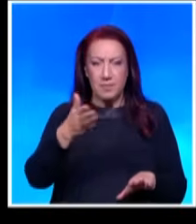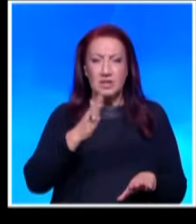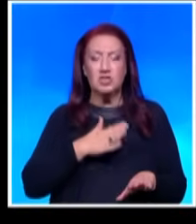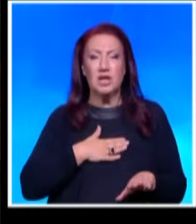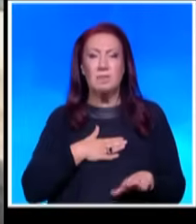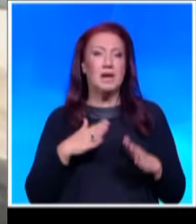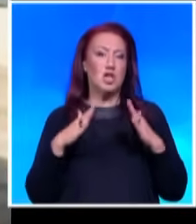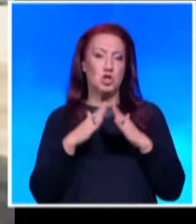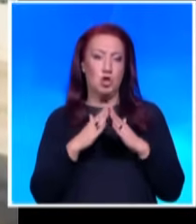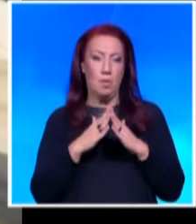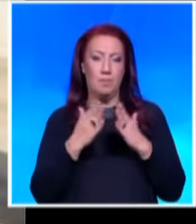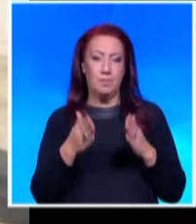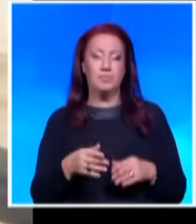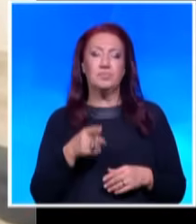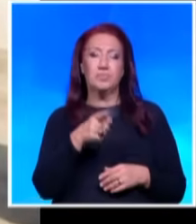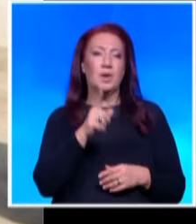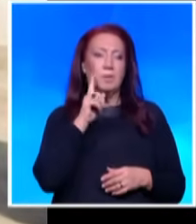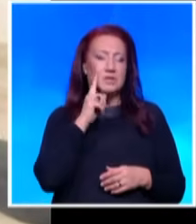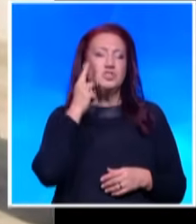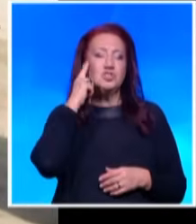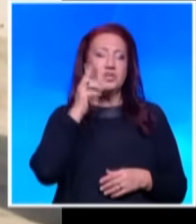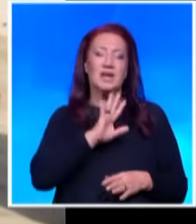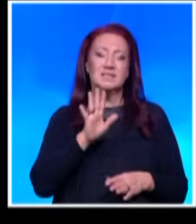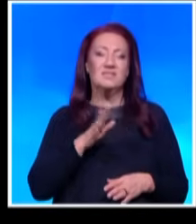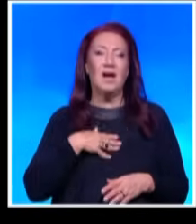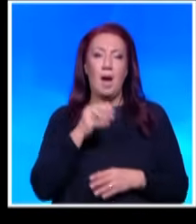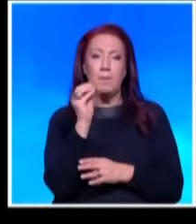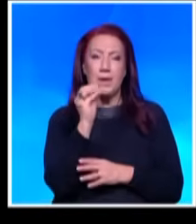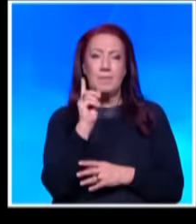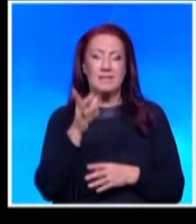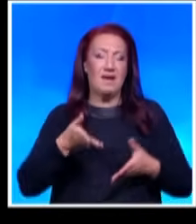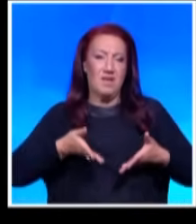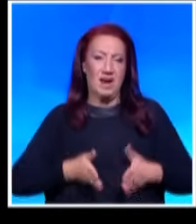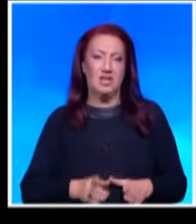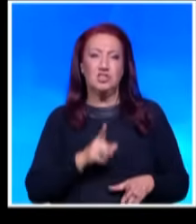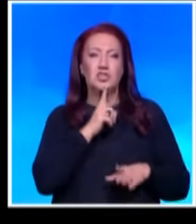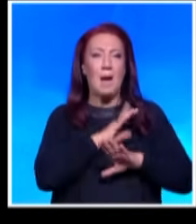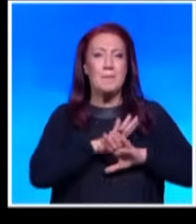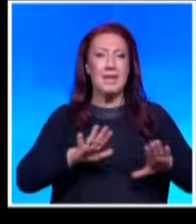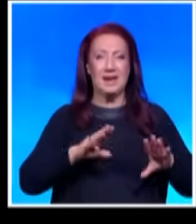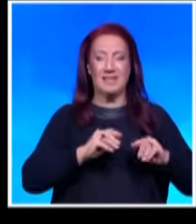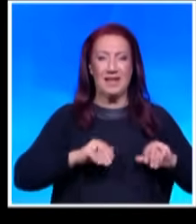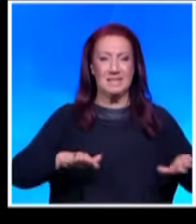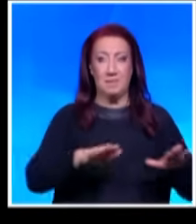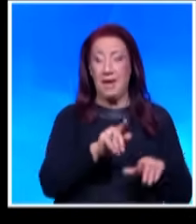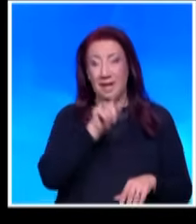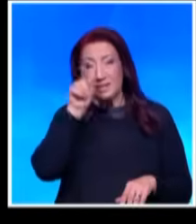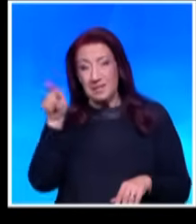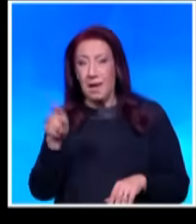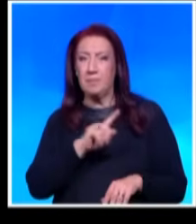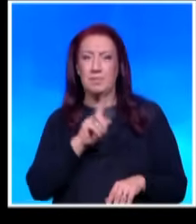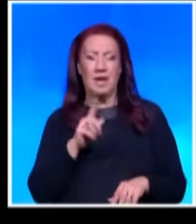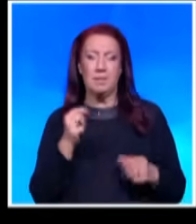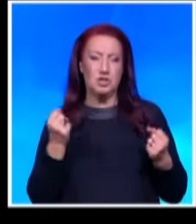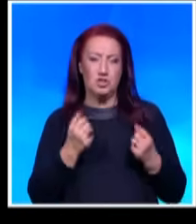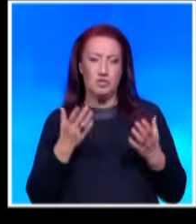Аля знае, детето му трябва да се роди на мирна земя. Там няма живот. Няма. Кога Сашар, Самър,